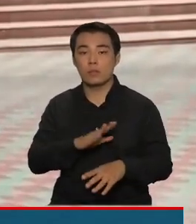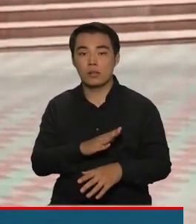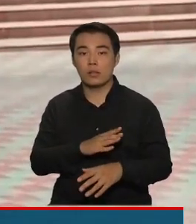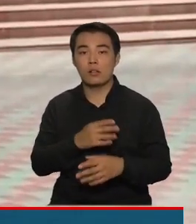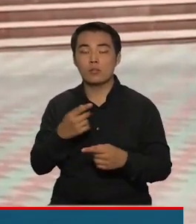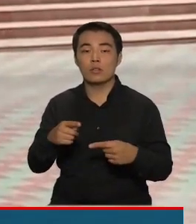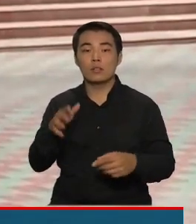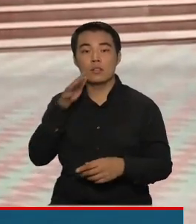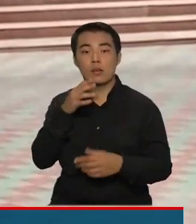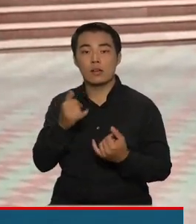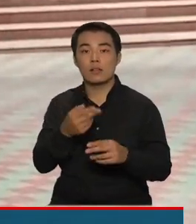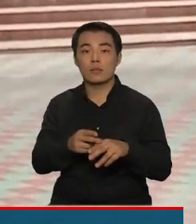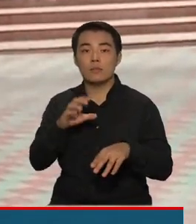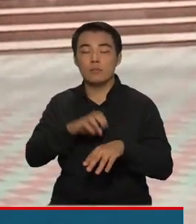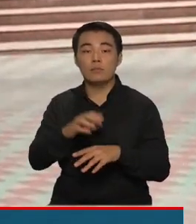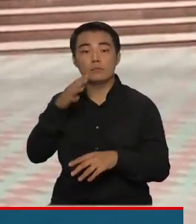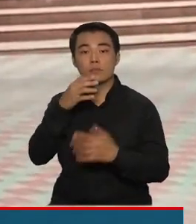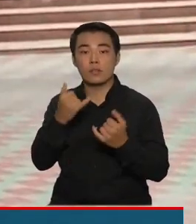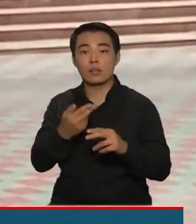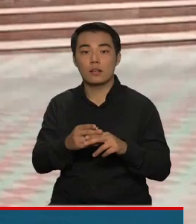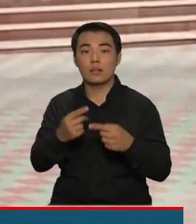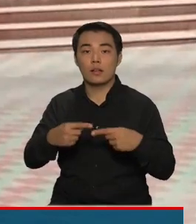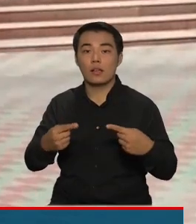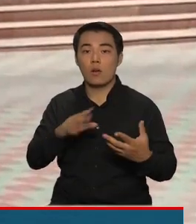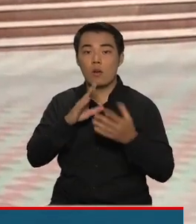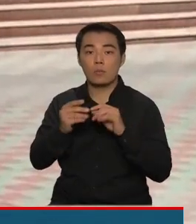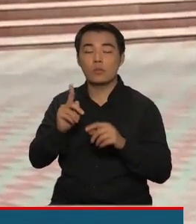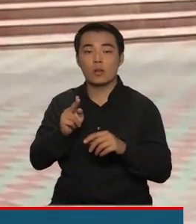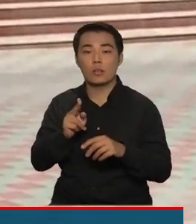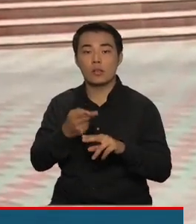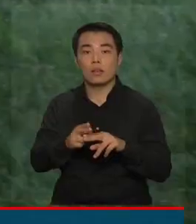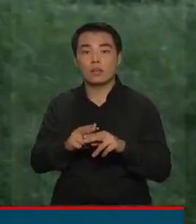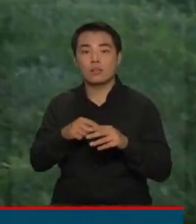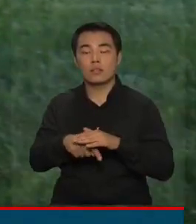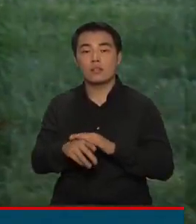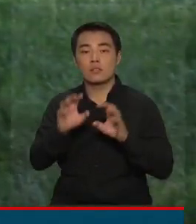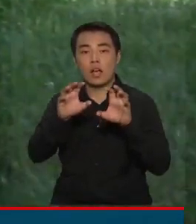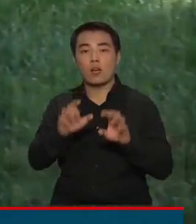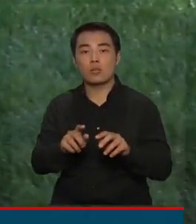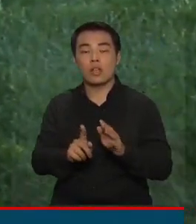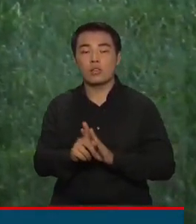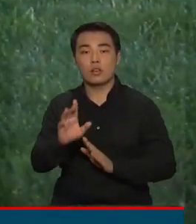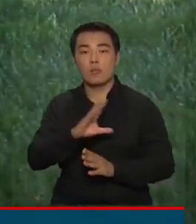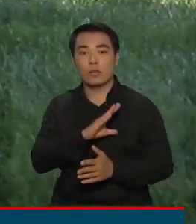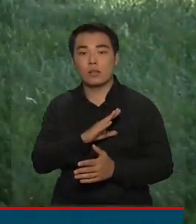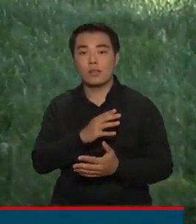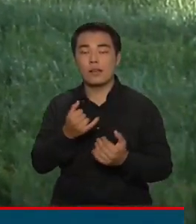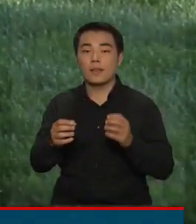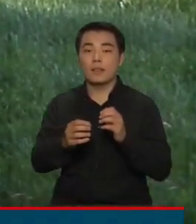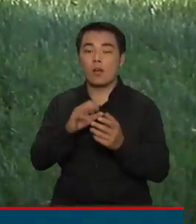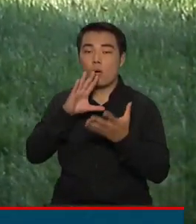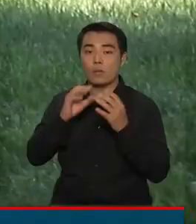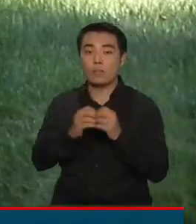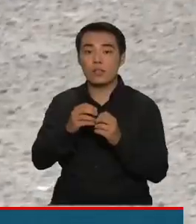Қалған ит бастары жаңа агрессиялық мінез-құлқына пайда болуына байланысты жаңа жансыздандырылды. Атырауда өз еркімен ондаған ит асырап